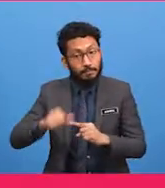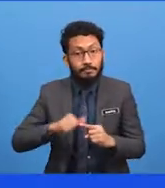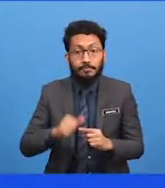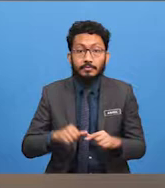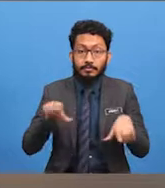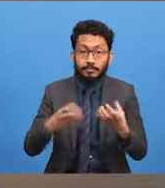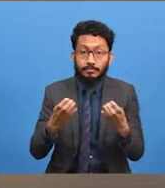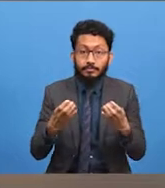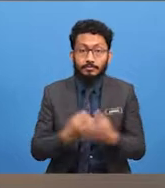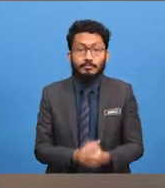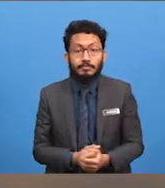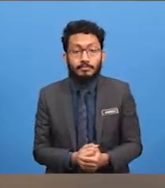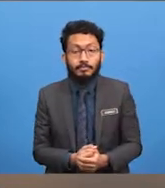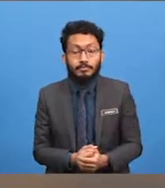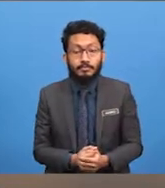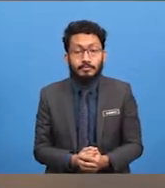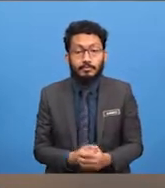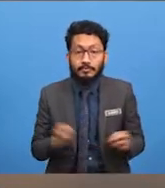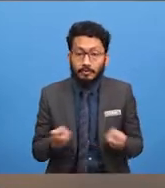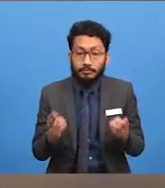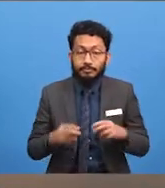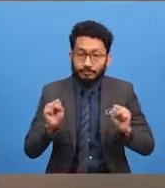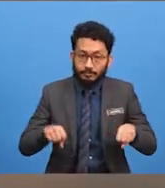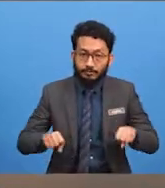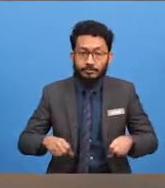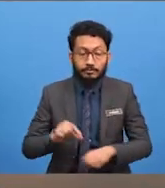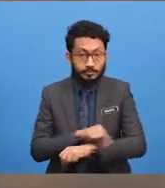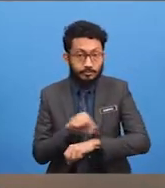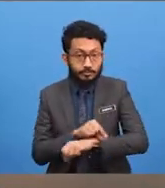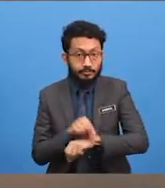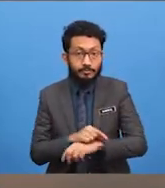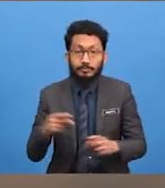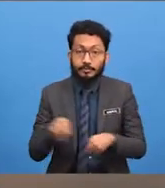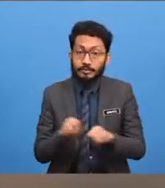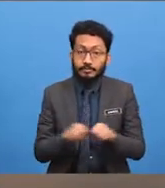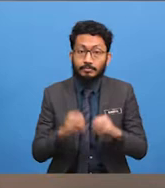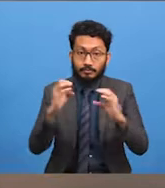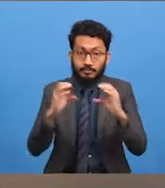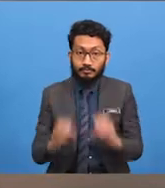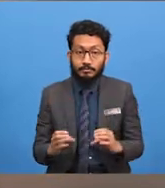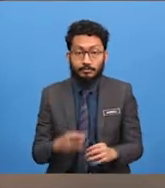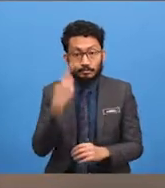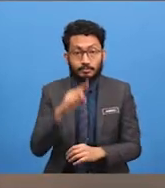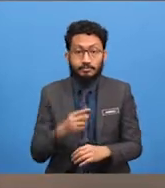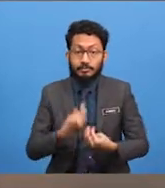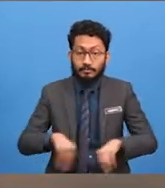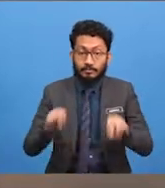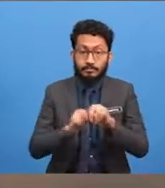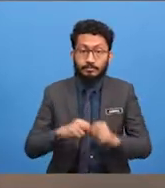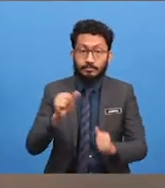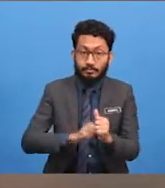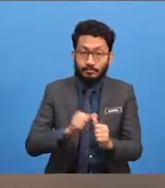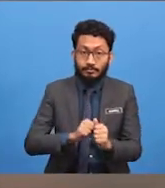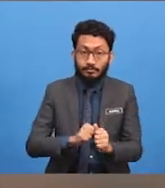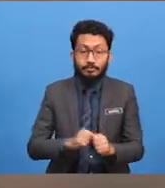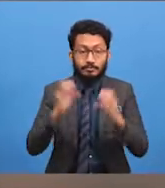dilaksanakan. Pihak pengurusan boleh menggunakan pelbagai kaedah dalam menilai setiap alternatif tindakan yang